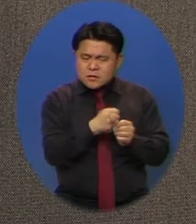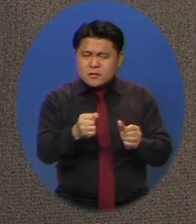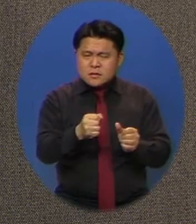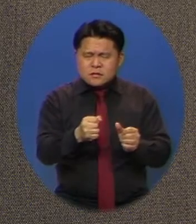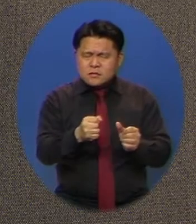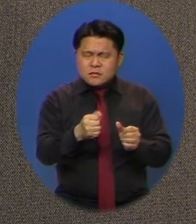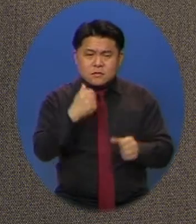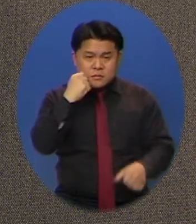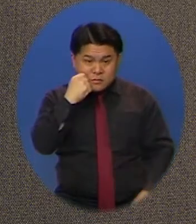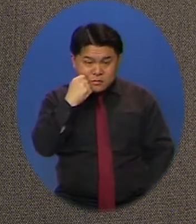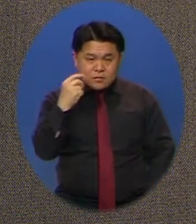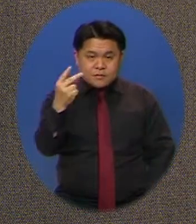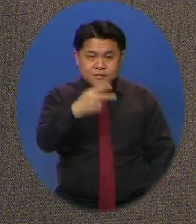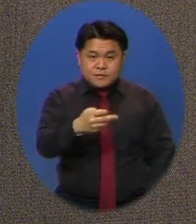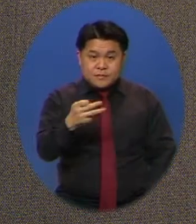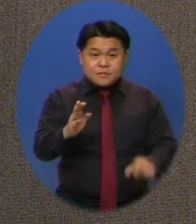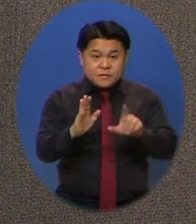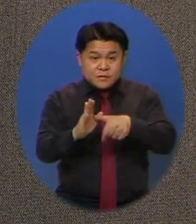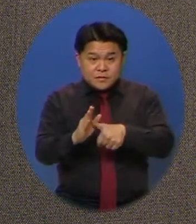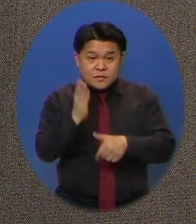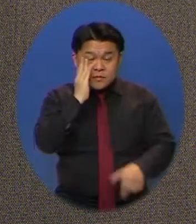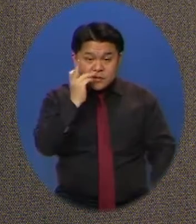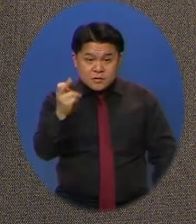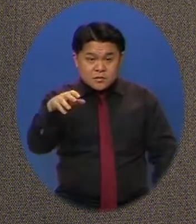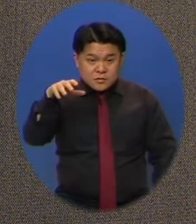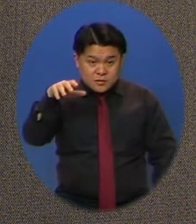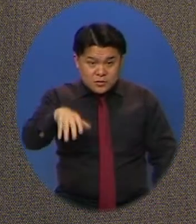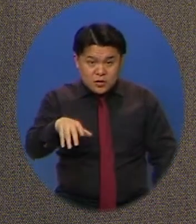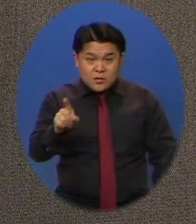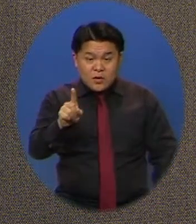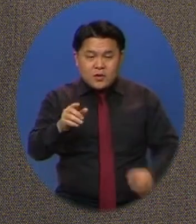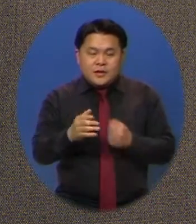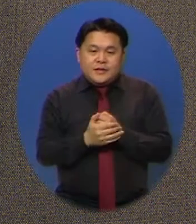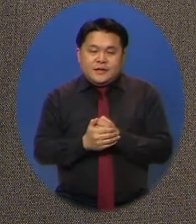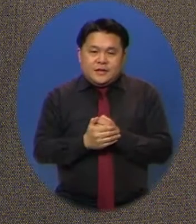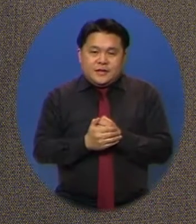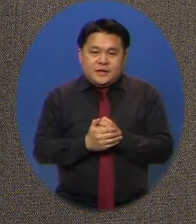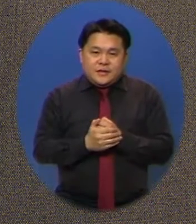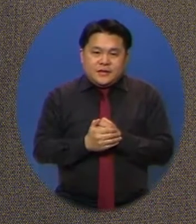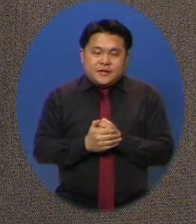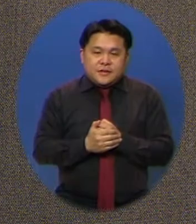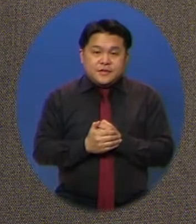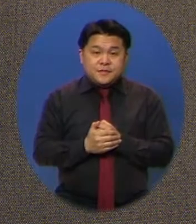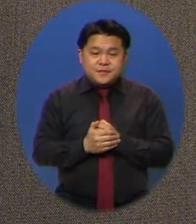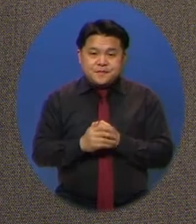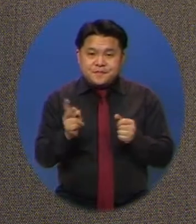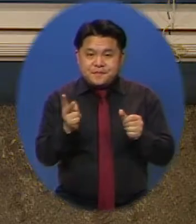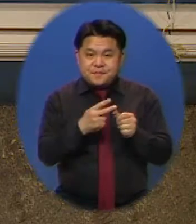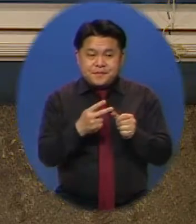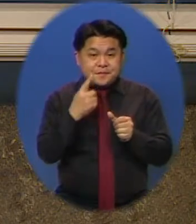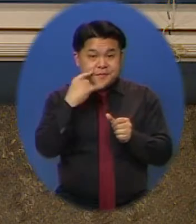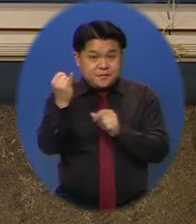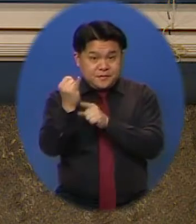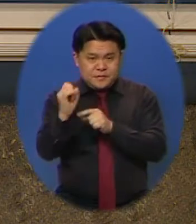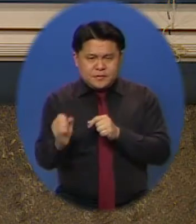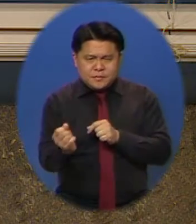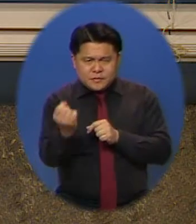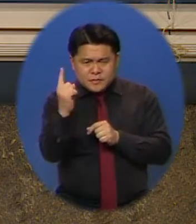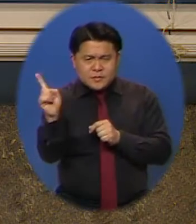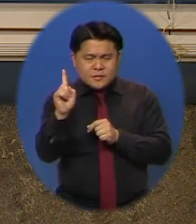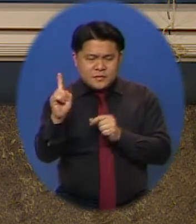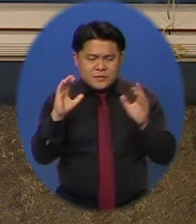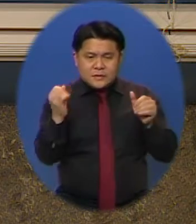지난 2013년도에 울산 계모 사건을 계기로 아동학대는 곧 범죄다. 이런 어떤